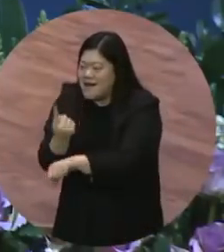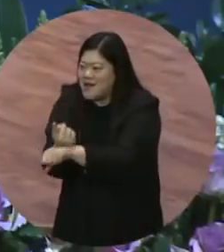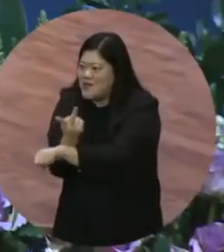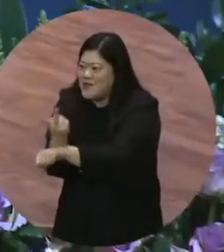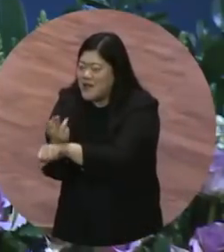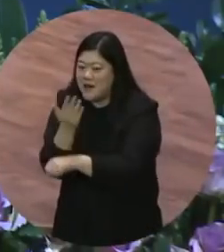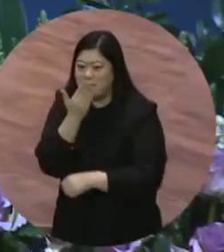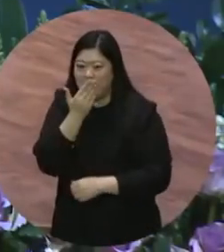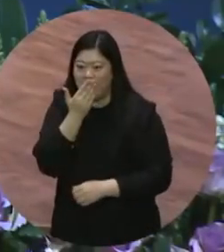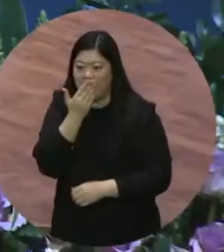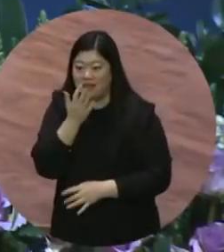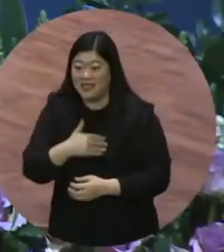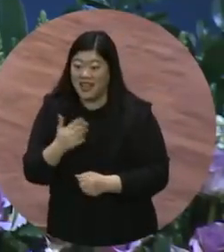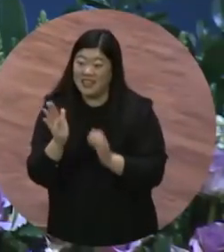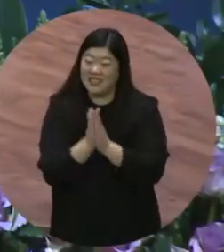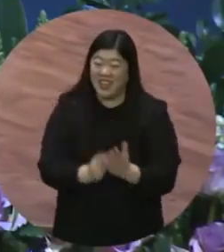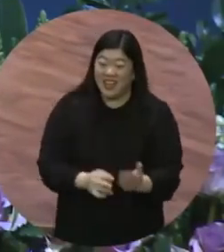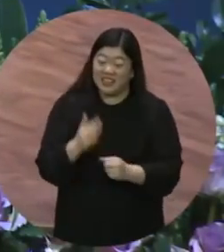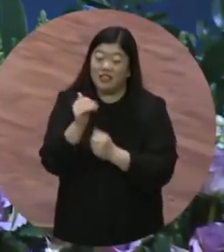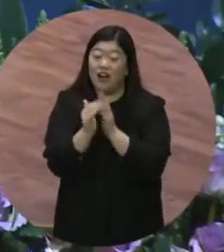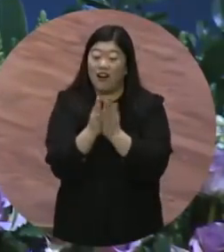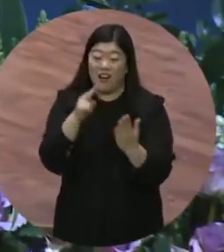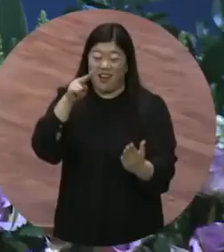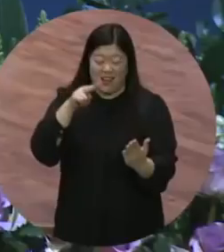우리 중학교 고등학생 친구들이